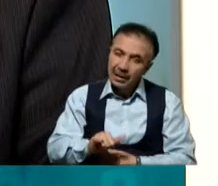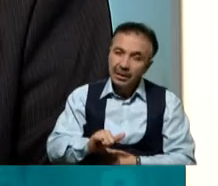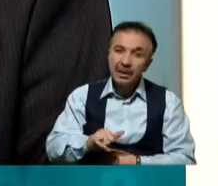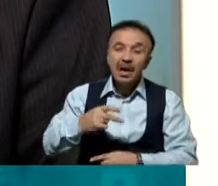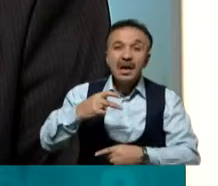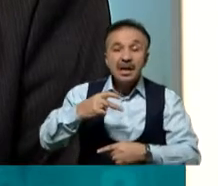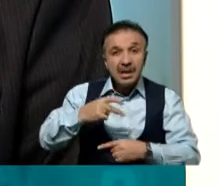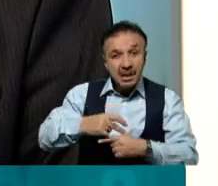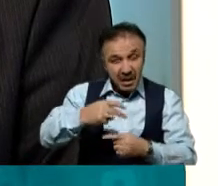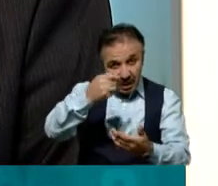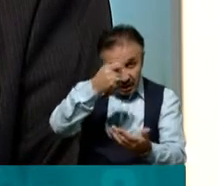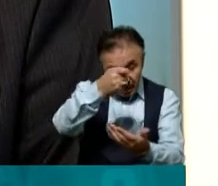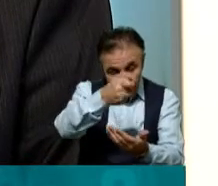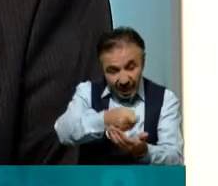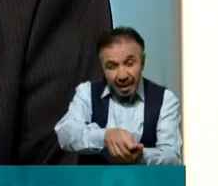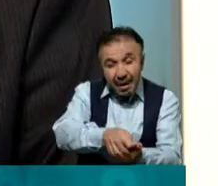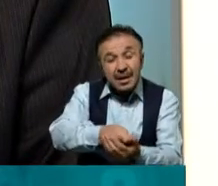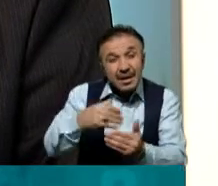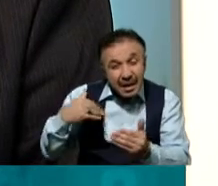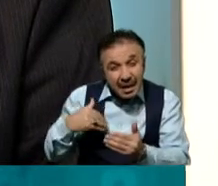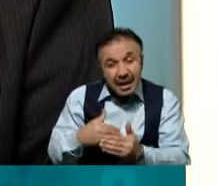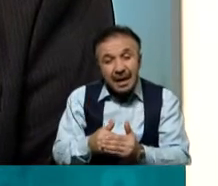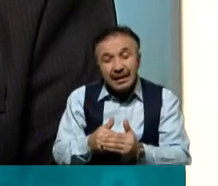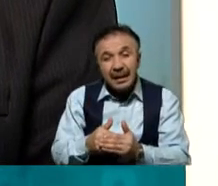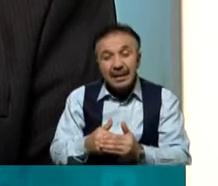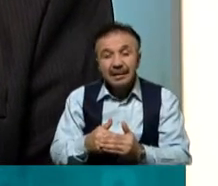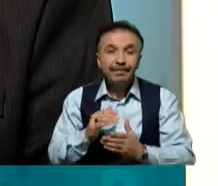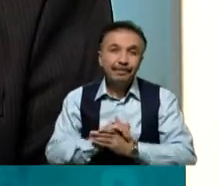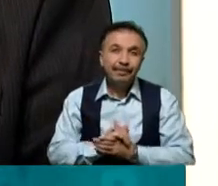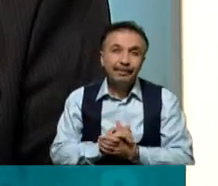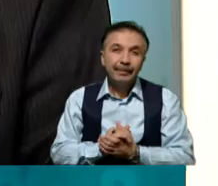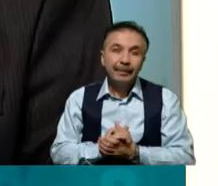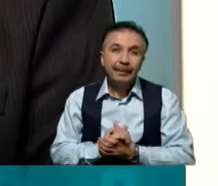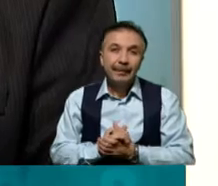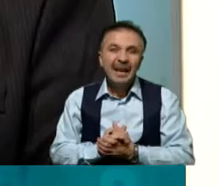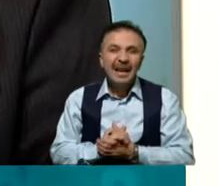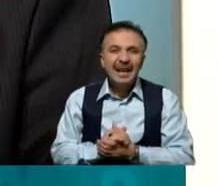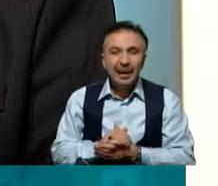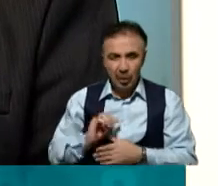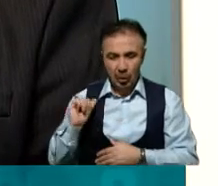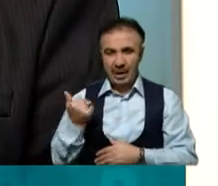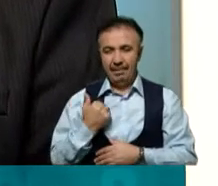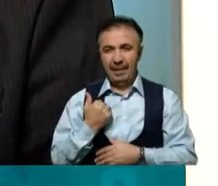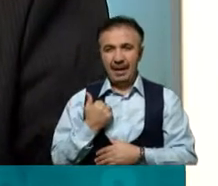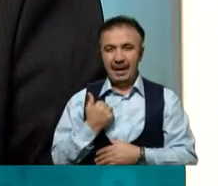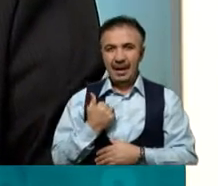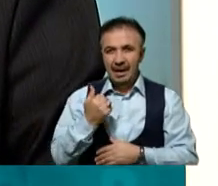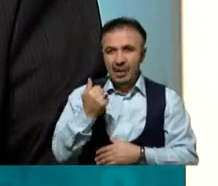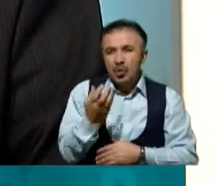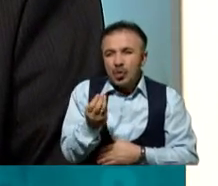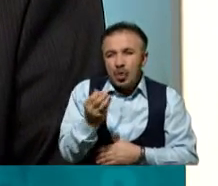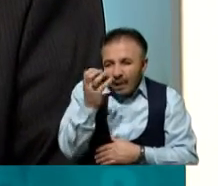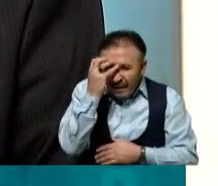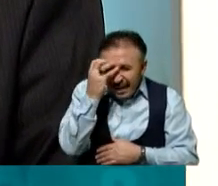mutlaka vermek kadar, Furkan Bey, zekatımızı vermek kadar ehil olan insanları arayıp bulmak da